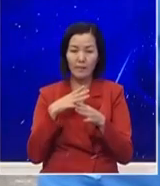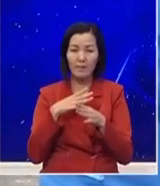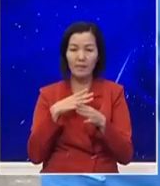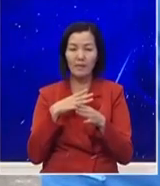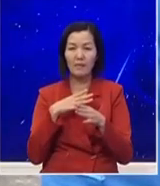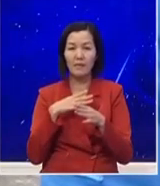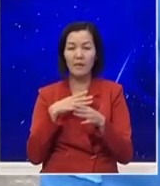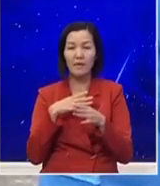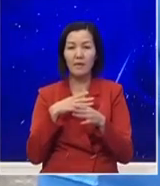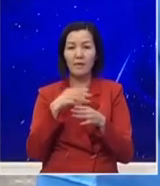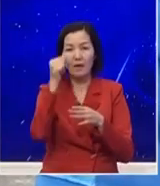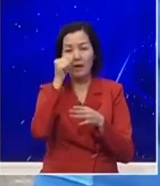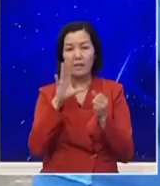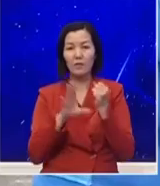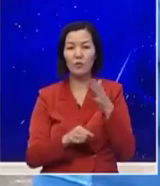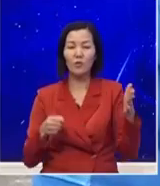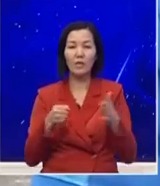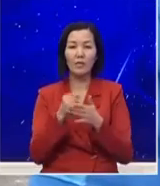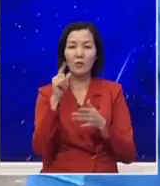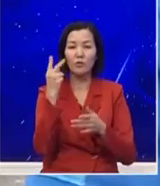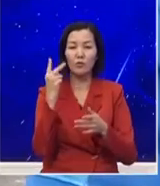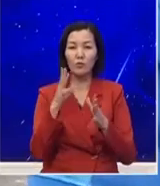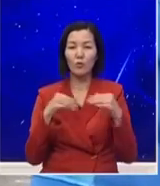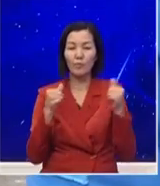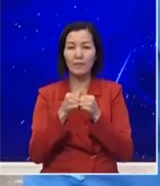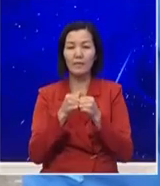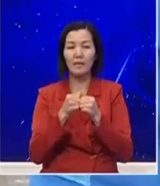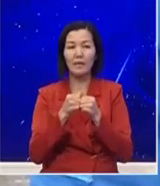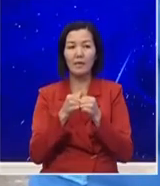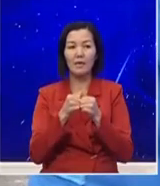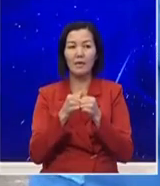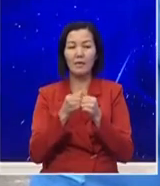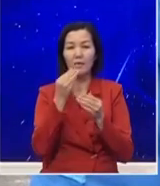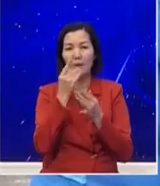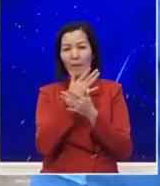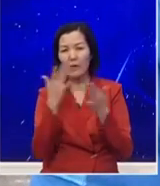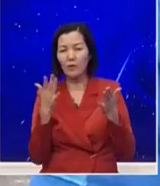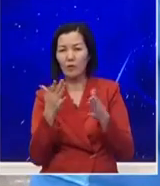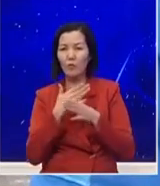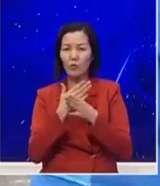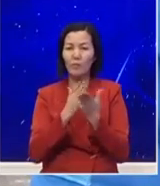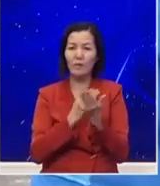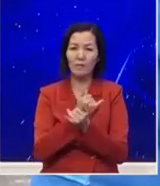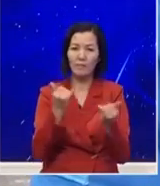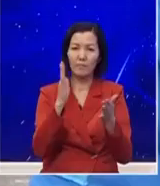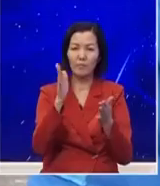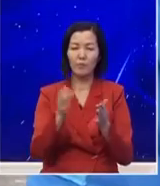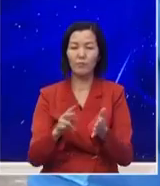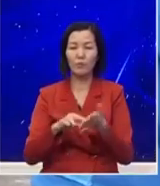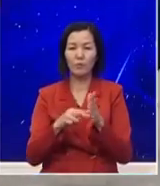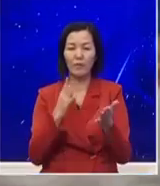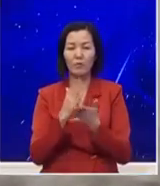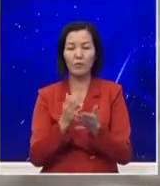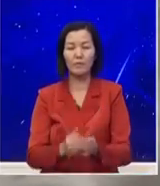қатар осы айдың соңына дейін 100 отбасын біз осы азық-түлік себеттермен қамтамасыз етті жоспарлап